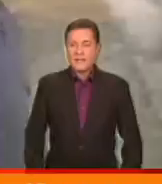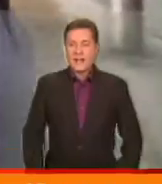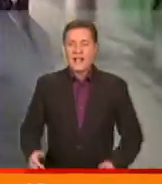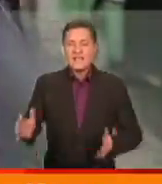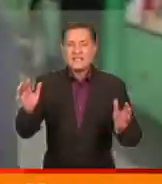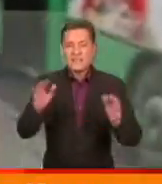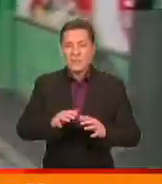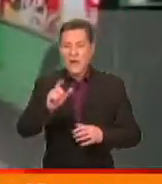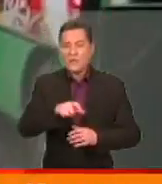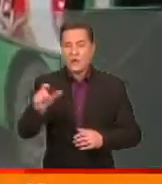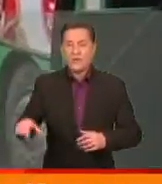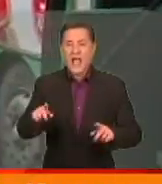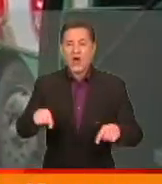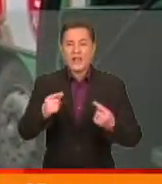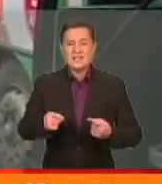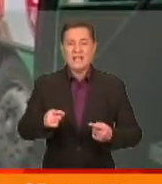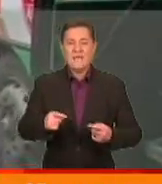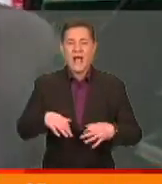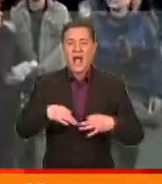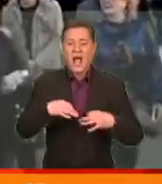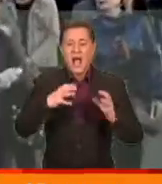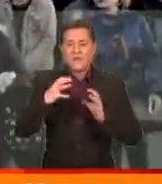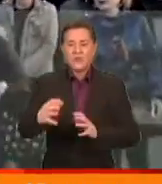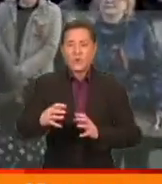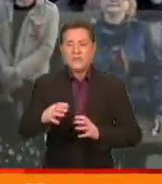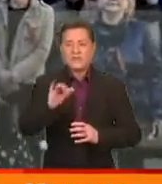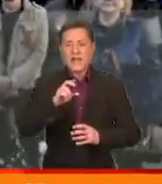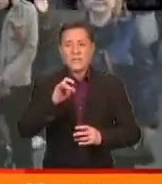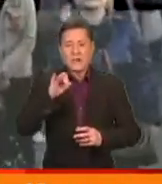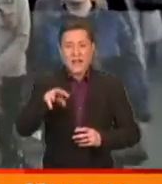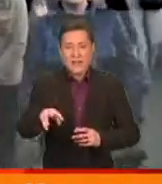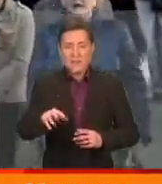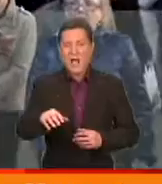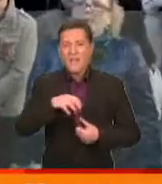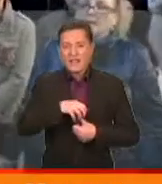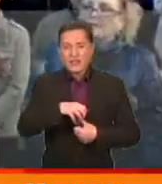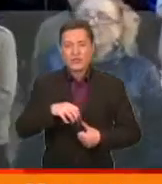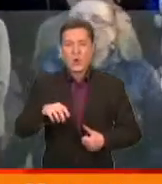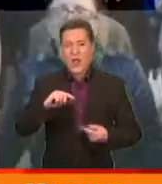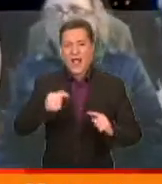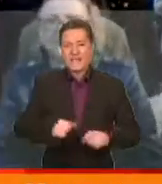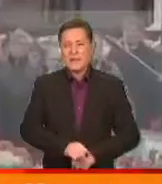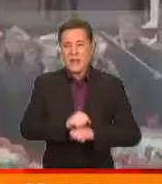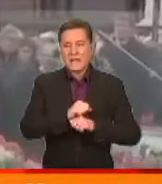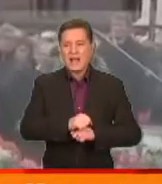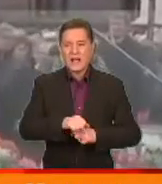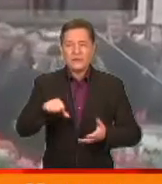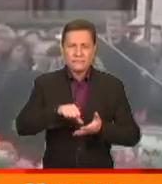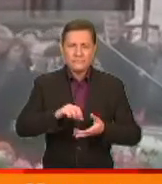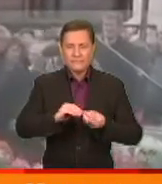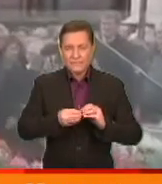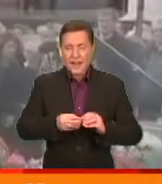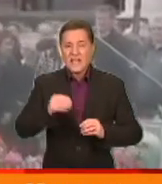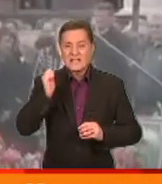Зібрав людей та організував автобуса Морис Ібрагім. Він ватажок одеського антимайдану, учасник телемостів з Москвою та постійний